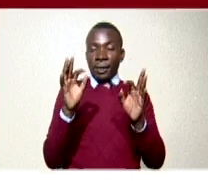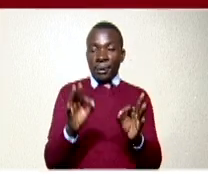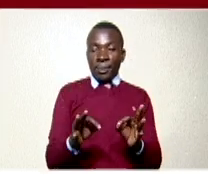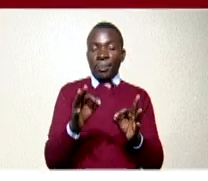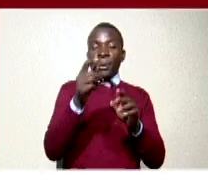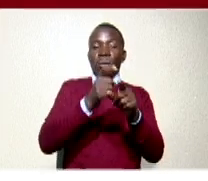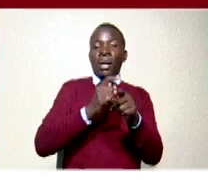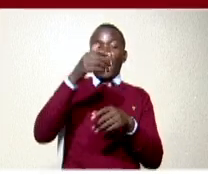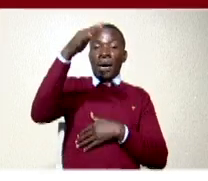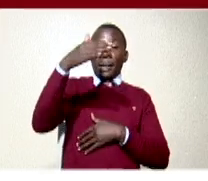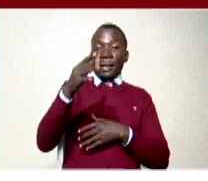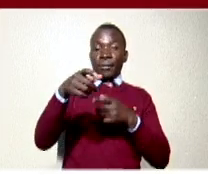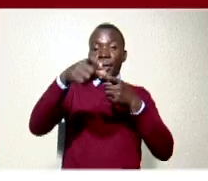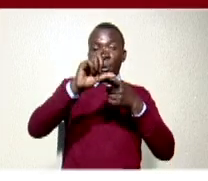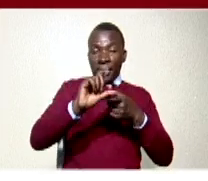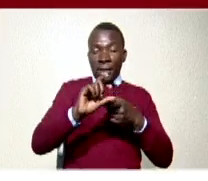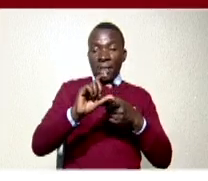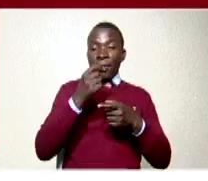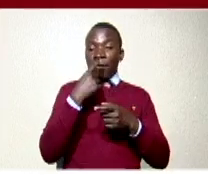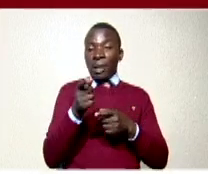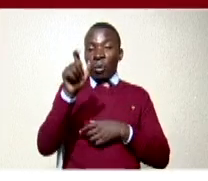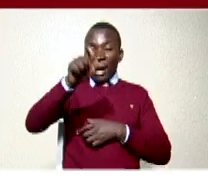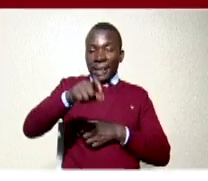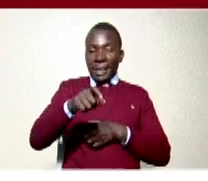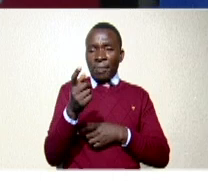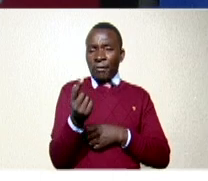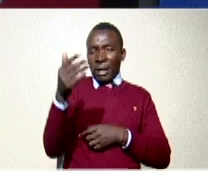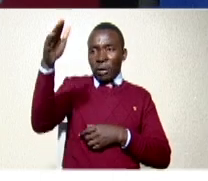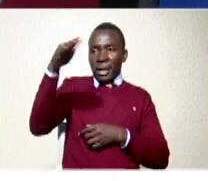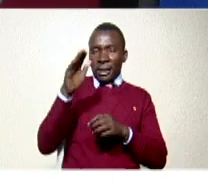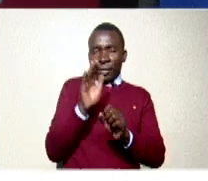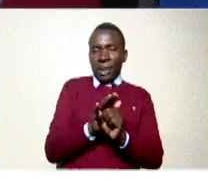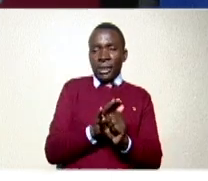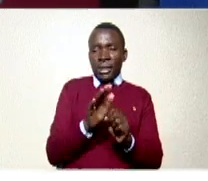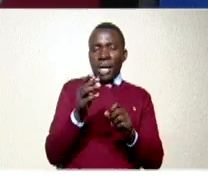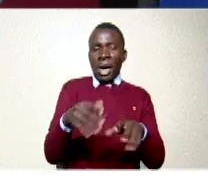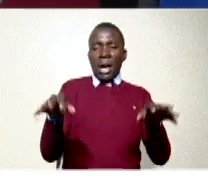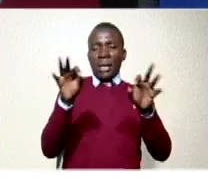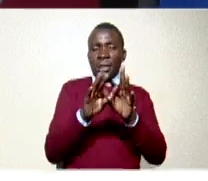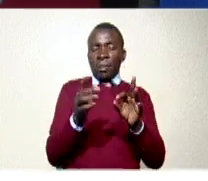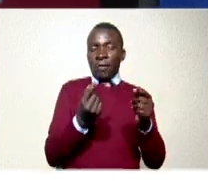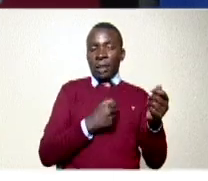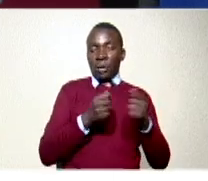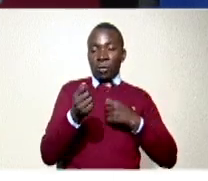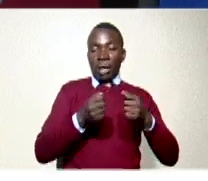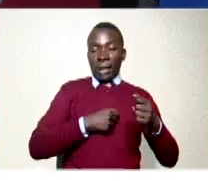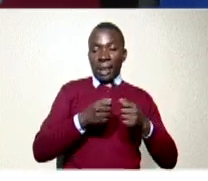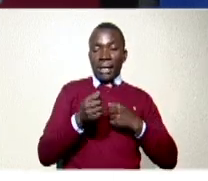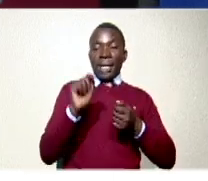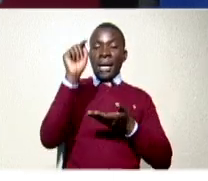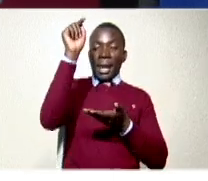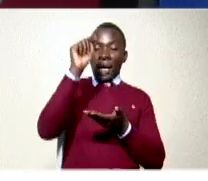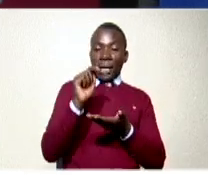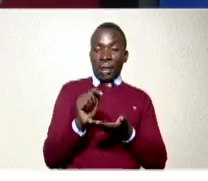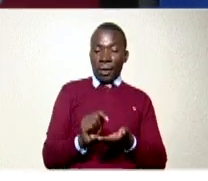ibitumizwa mu mahanga byiyongera biravuga ngo harakenerwa n'amadovize menshi. Agaciro k'ifaranga ry'u Rwanda rero kakaba